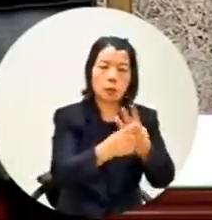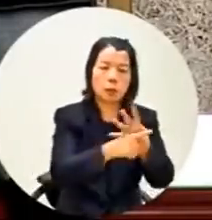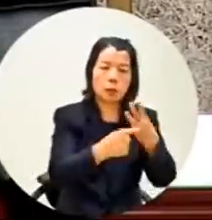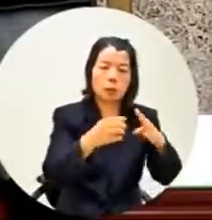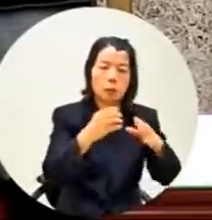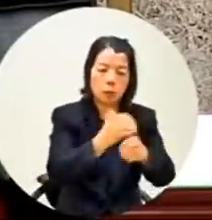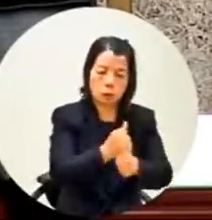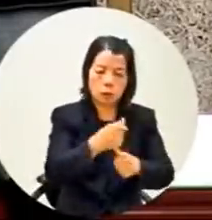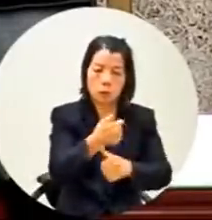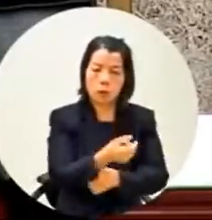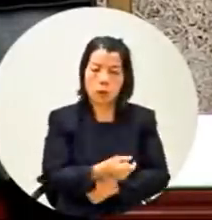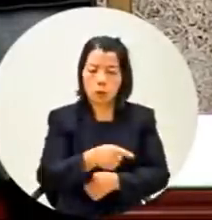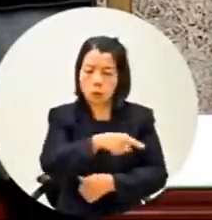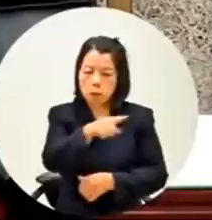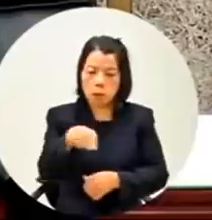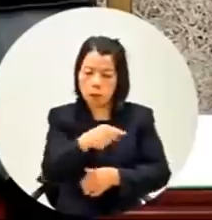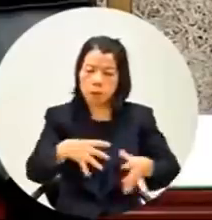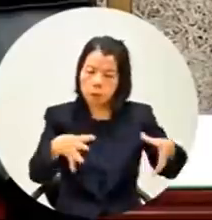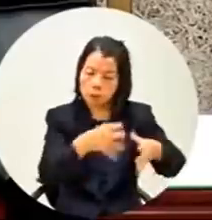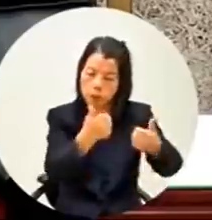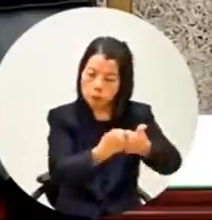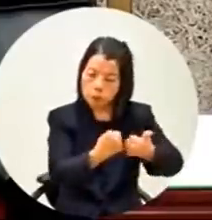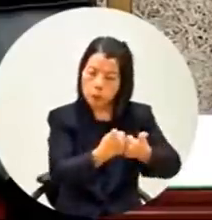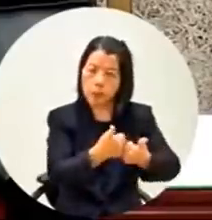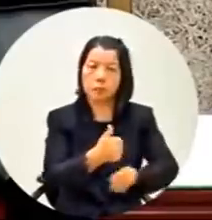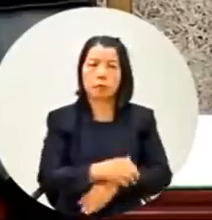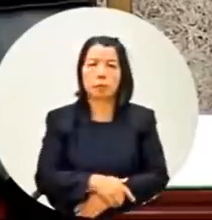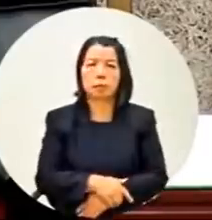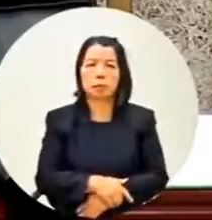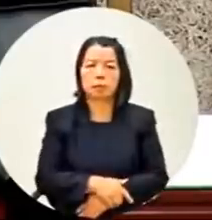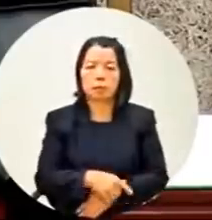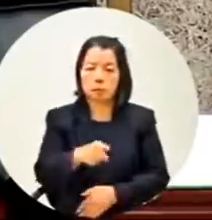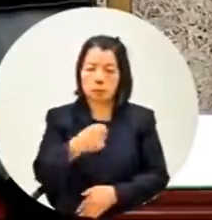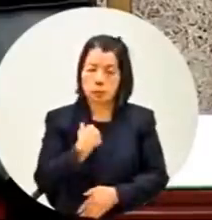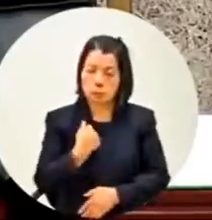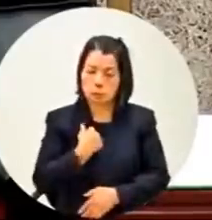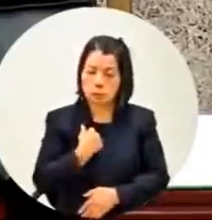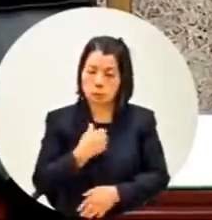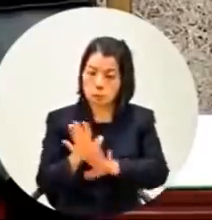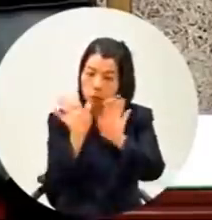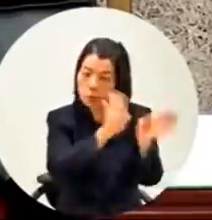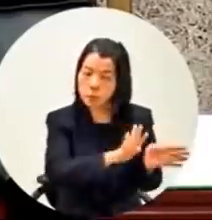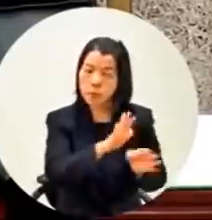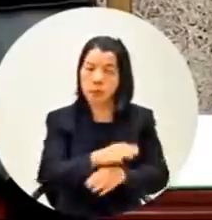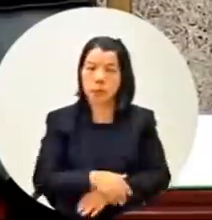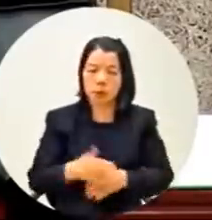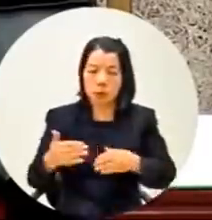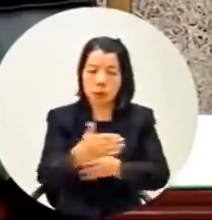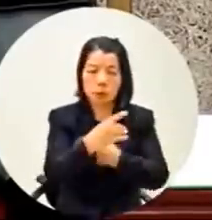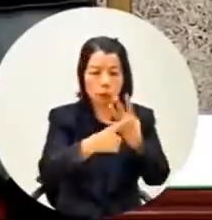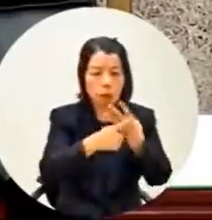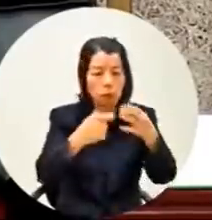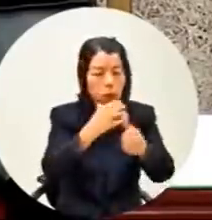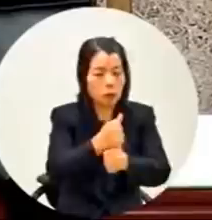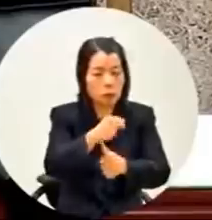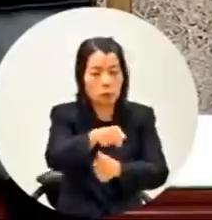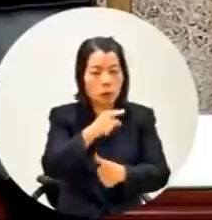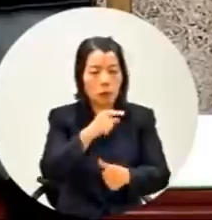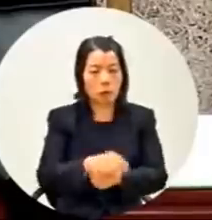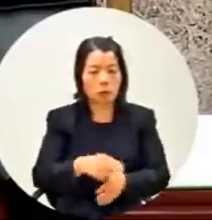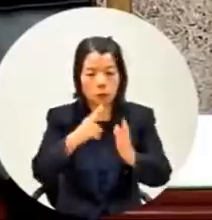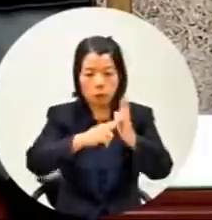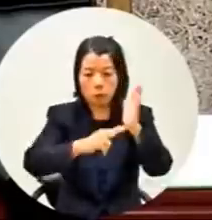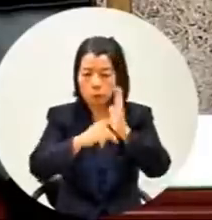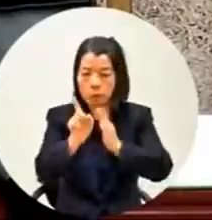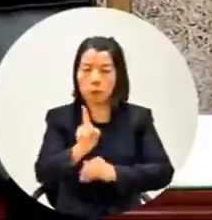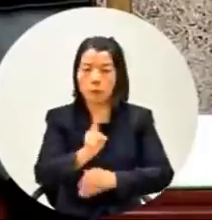个会议来做审查。 那因为那你知不知道你知道当时的渔业署的结论，他们的主张是什么？知道吗？ 因